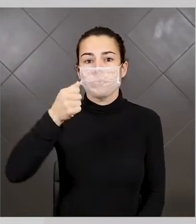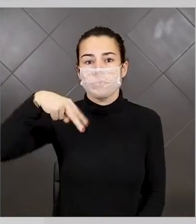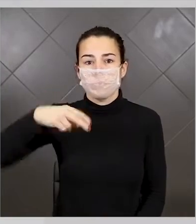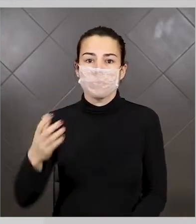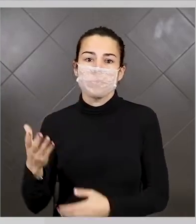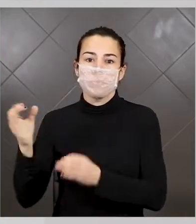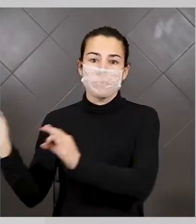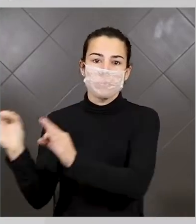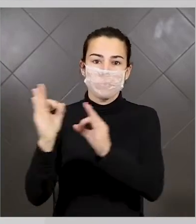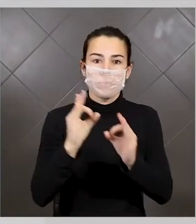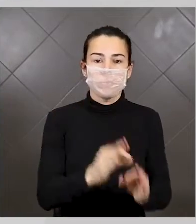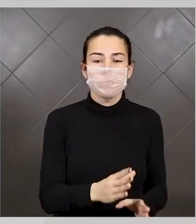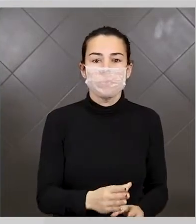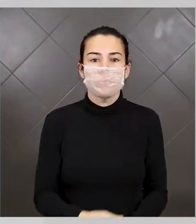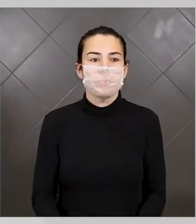Ho poso aquí.